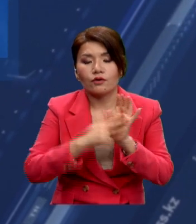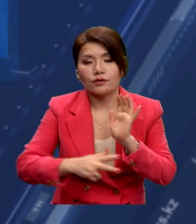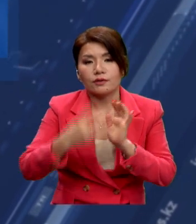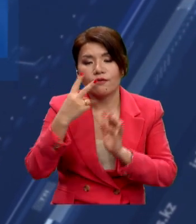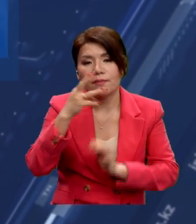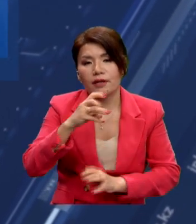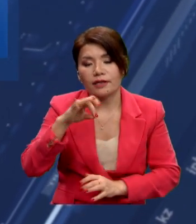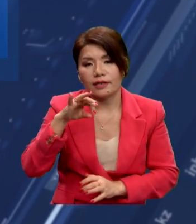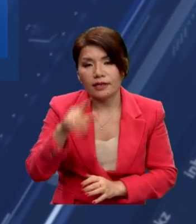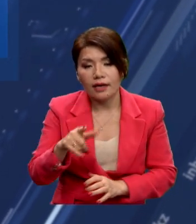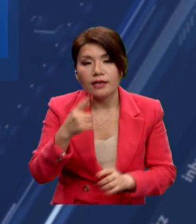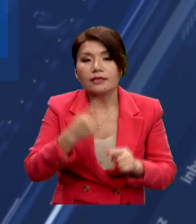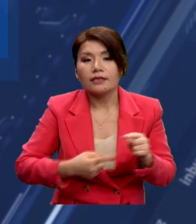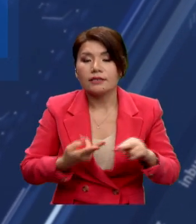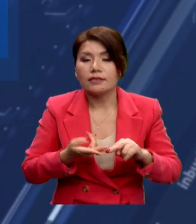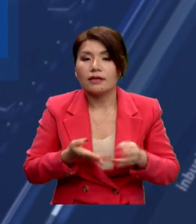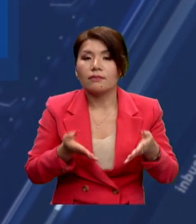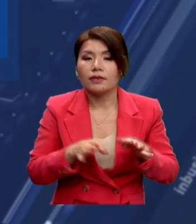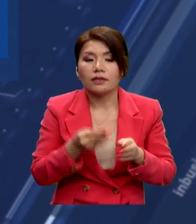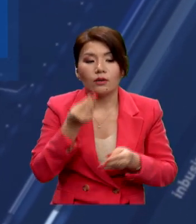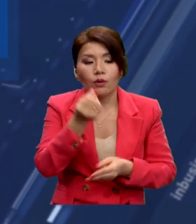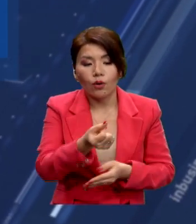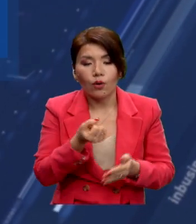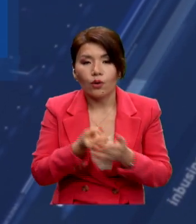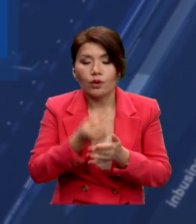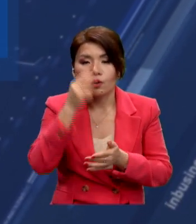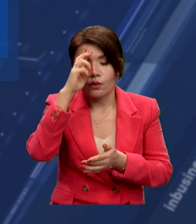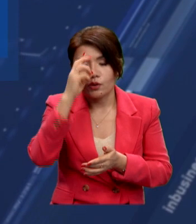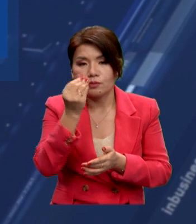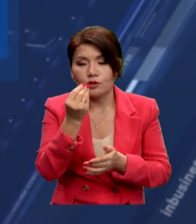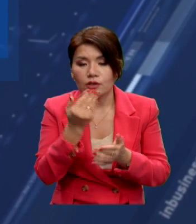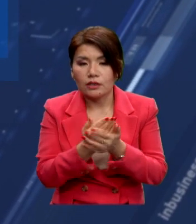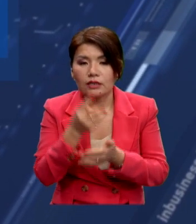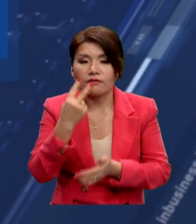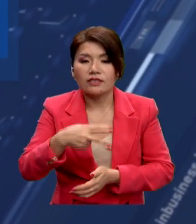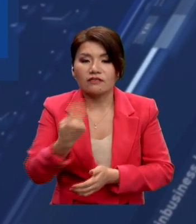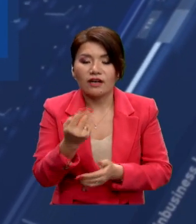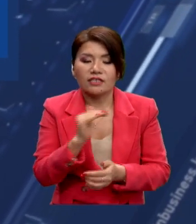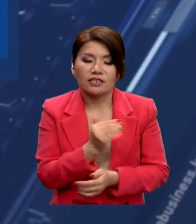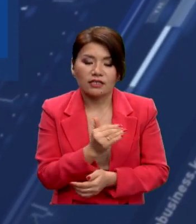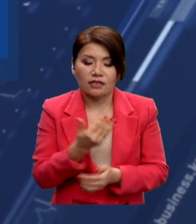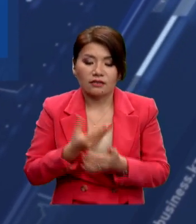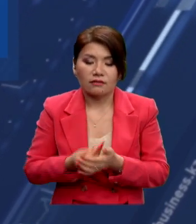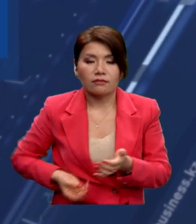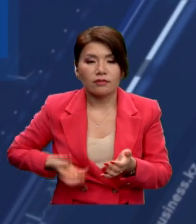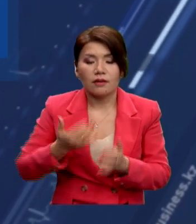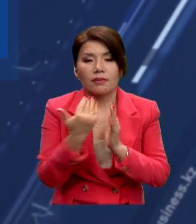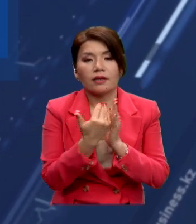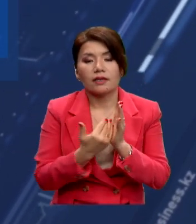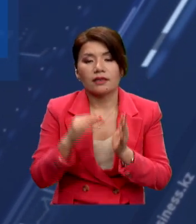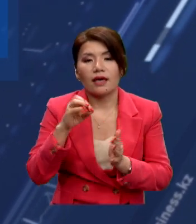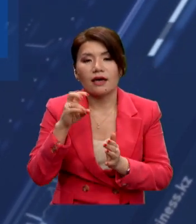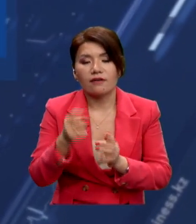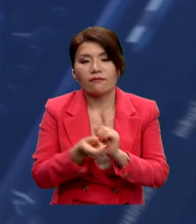миллиарда тенге. Часть из них предлагается профинансировать из госбюджета, а 22 частных за счет собственника по программе «Тариф